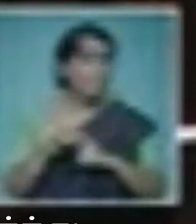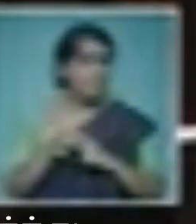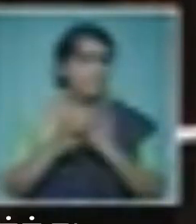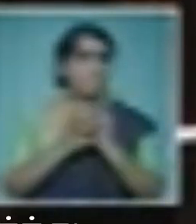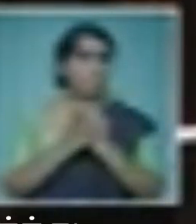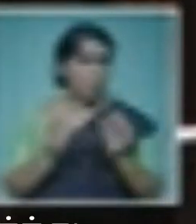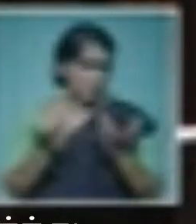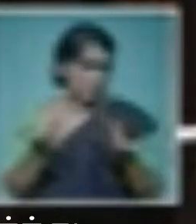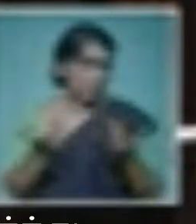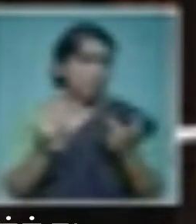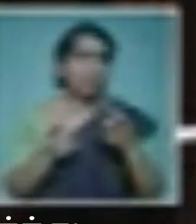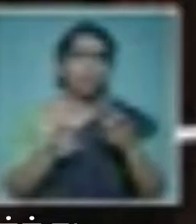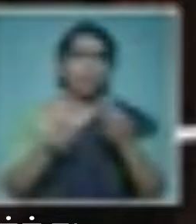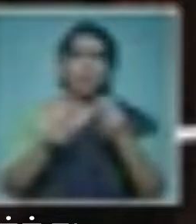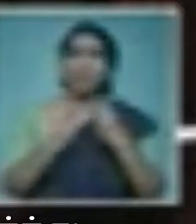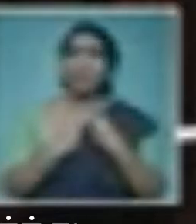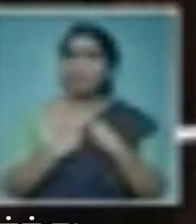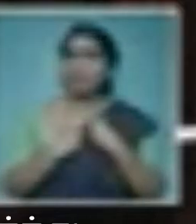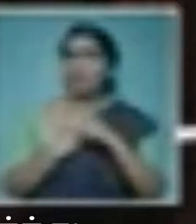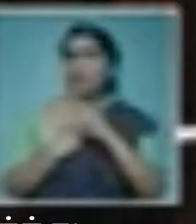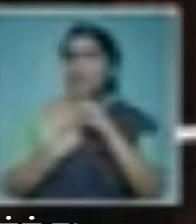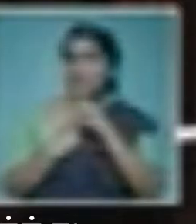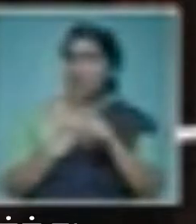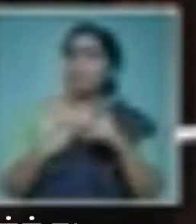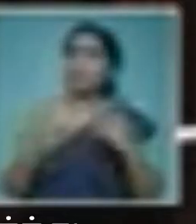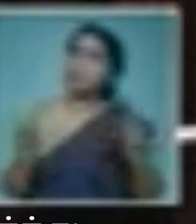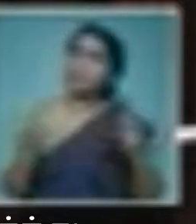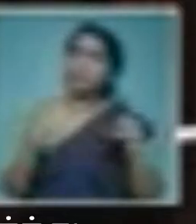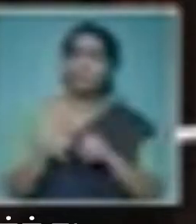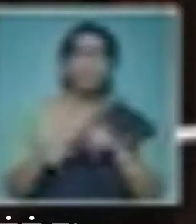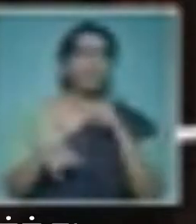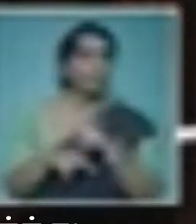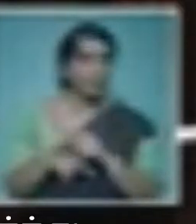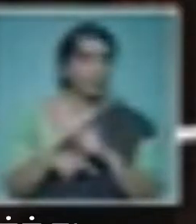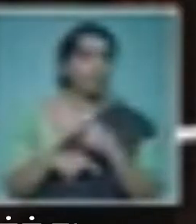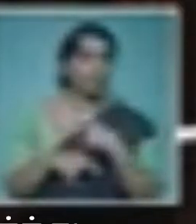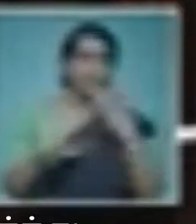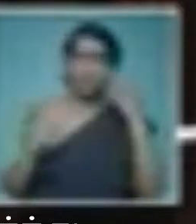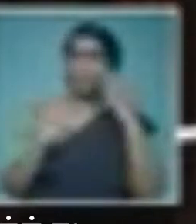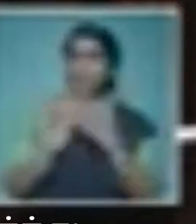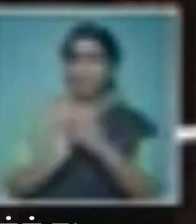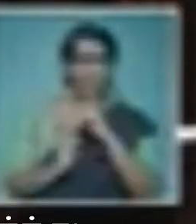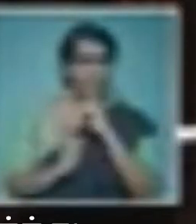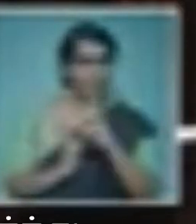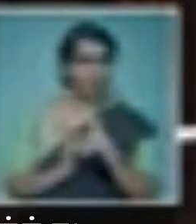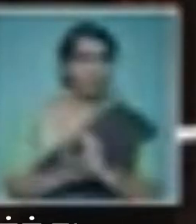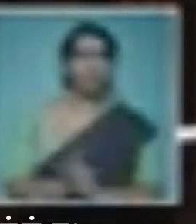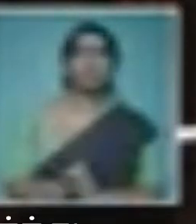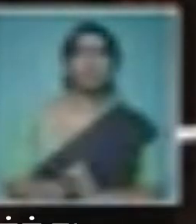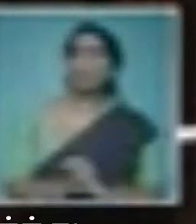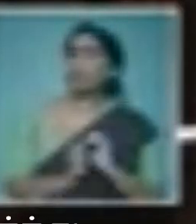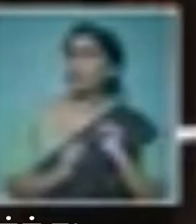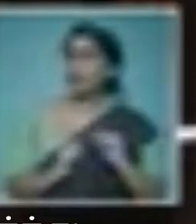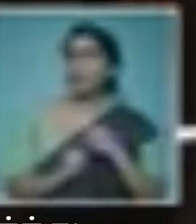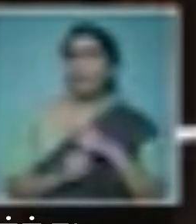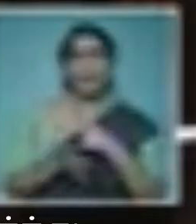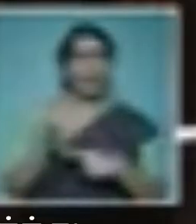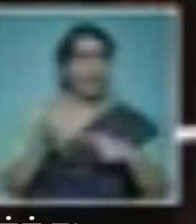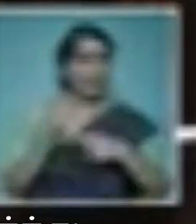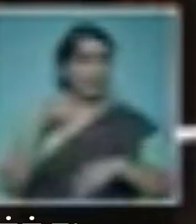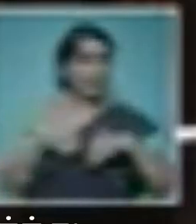சொல்ல தவறியிருந்தாலும் கூட இந்த இடத்திலே அதை நான் இந்த இடத்திலே சொல்ல விரும்புகிறேன். ஏனென்று சொன்னால் இந்த அரசியல் உரிமை எங்களுக்கு